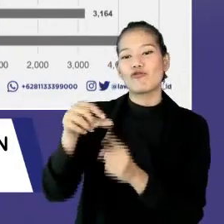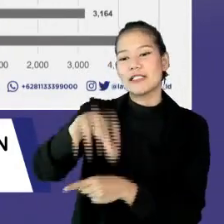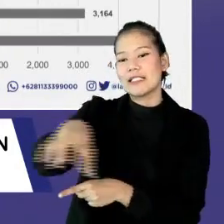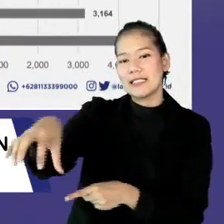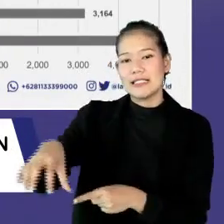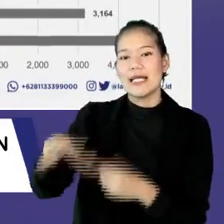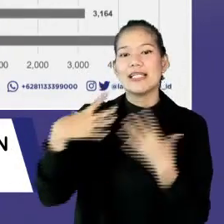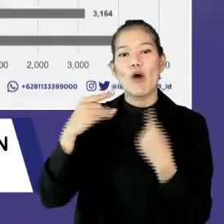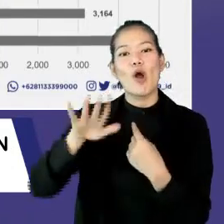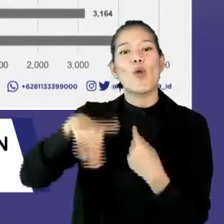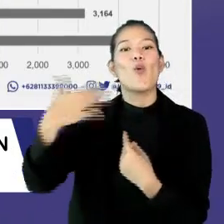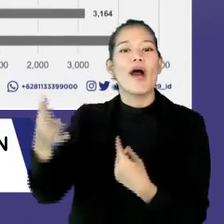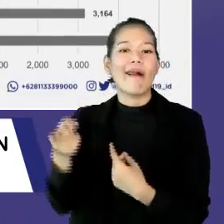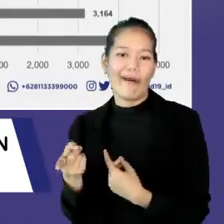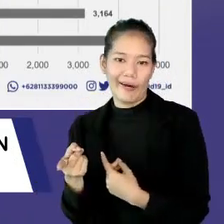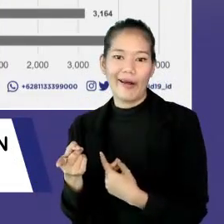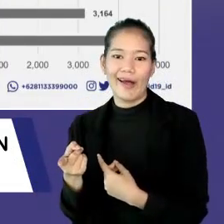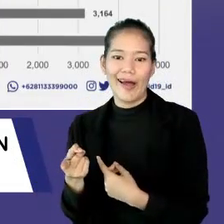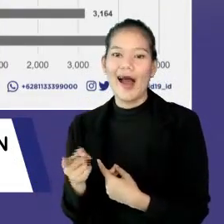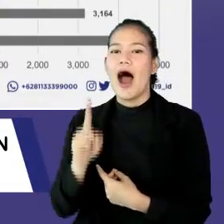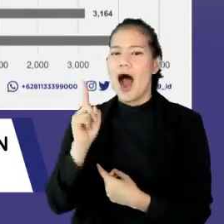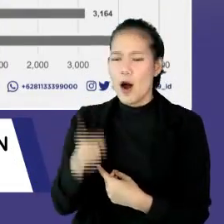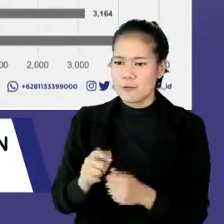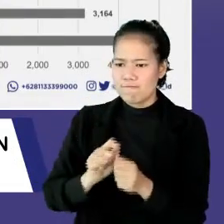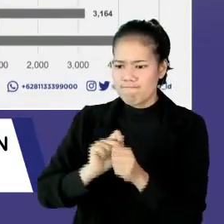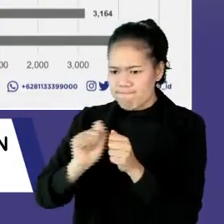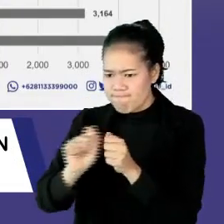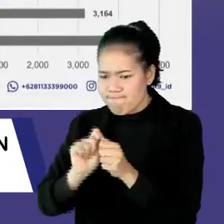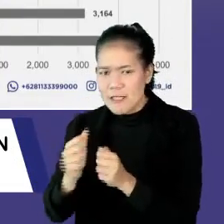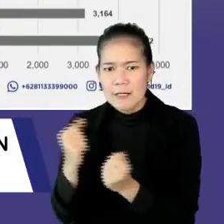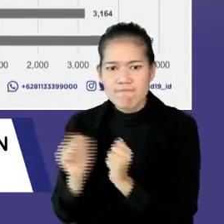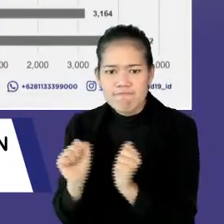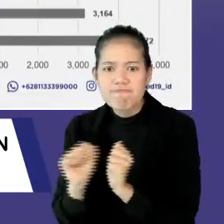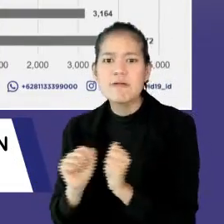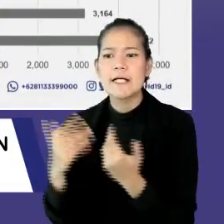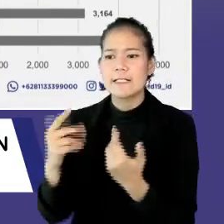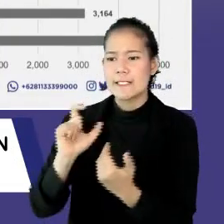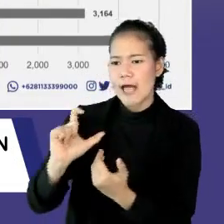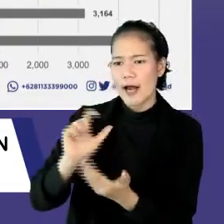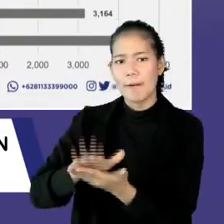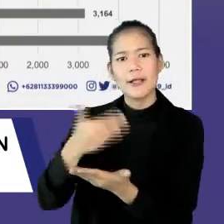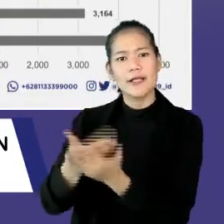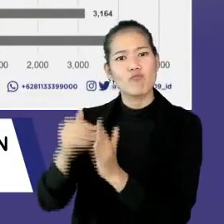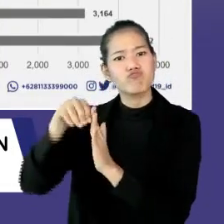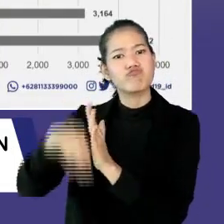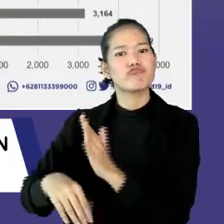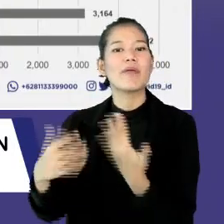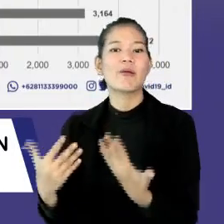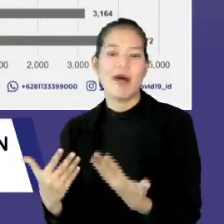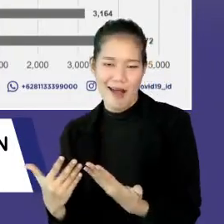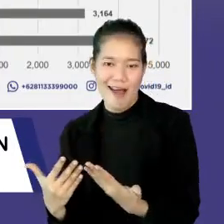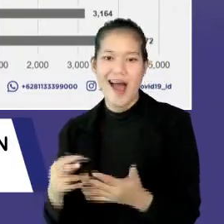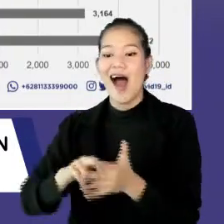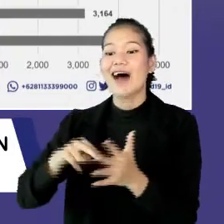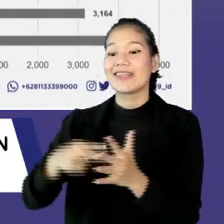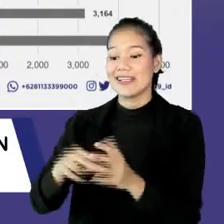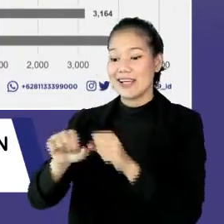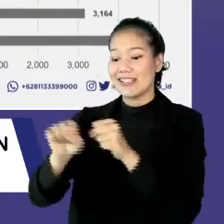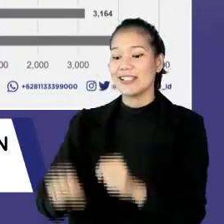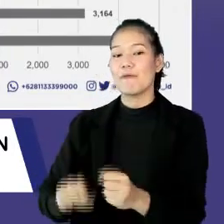provinsi-provinsi di luar Jawa. Dan ini yang harus kita tingkatkan kembali, bagaimana caranya menekan angka kematian, terutama harus kita